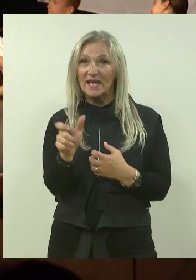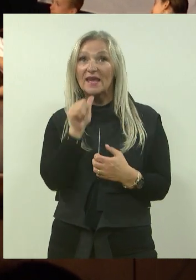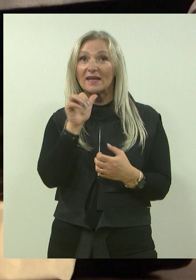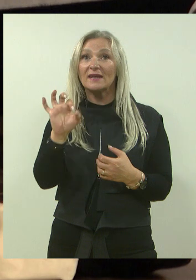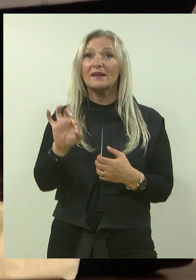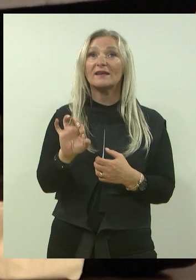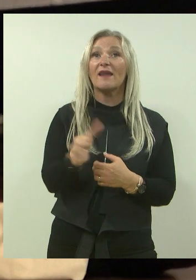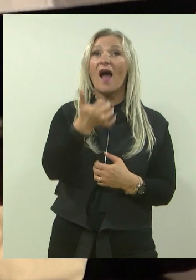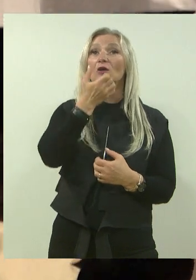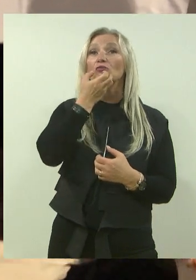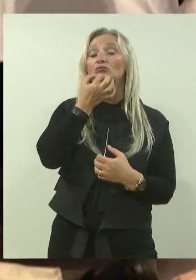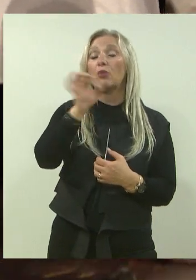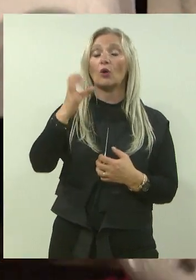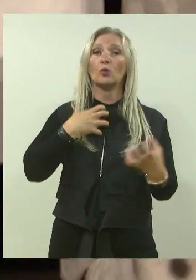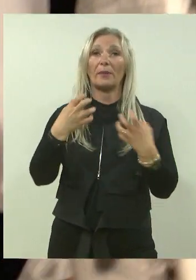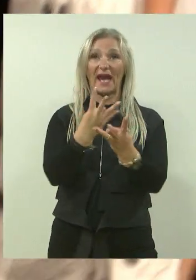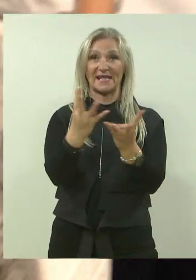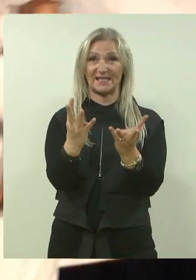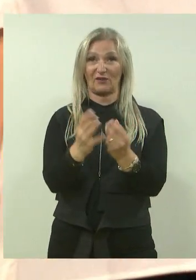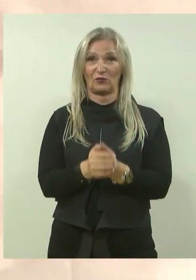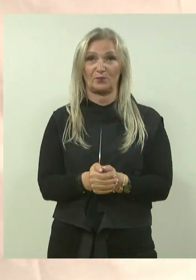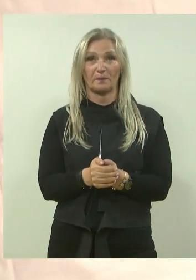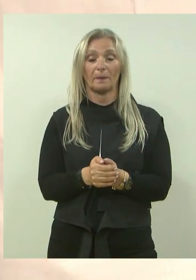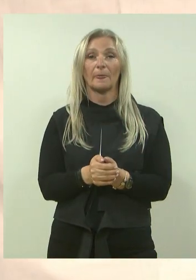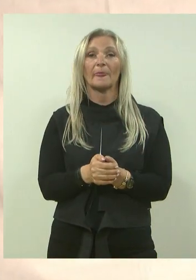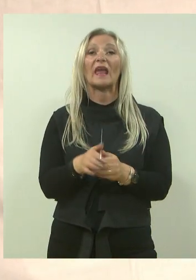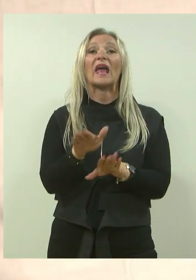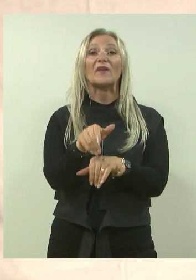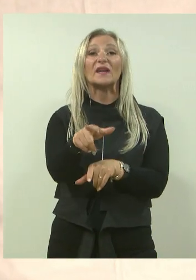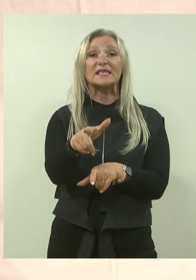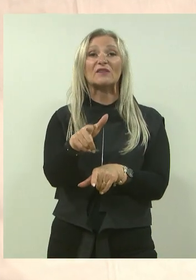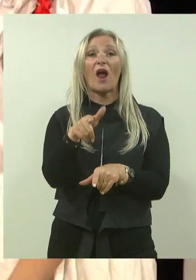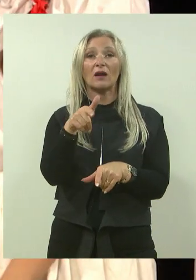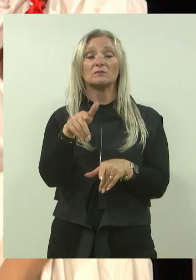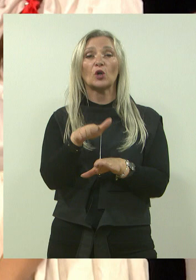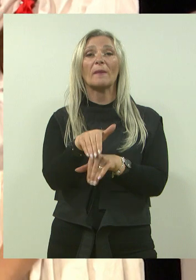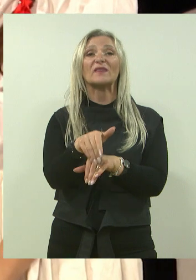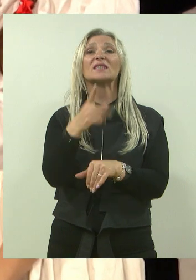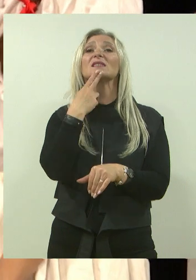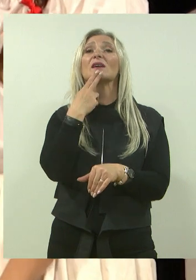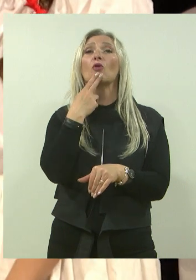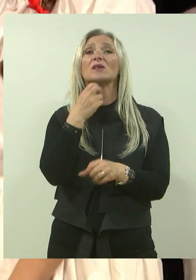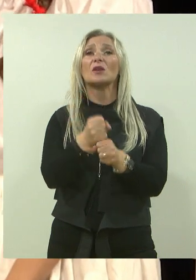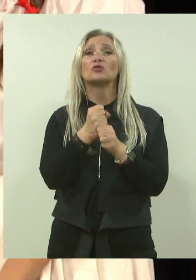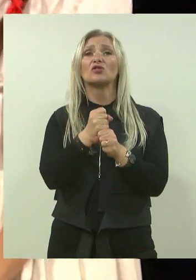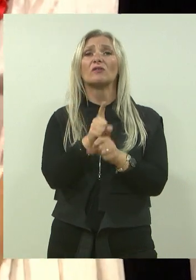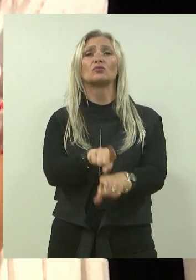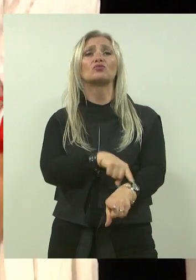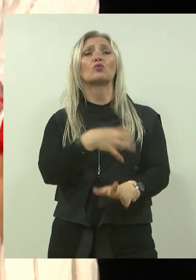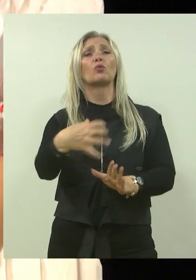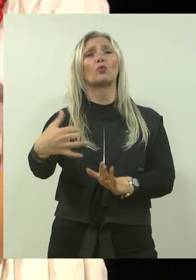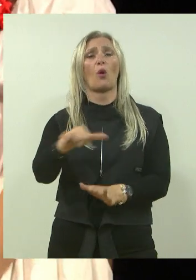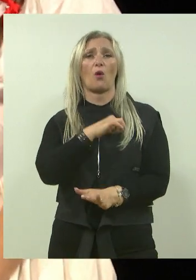onda predstavljati na državnoj smotri. Festival kazališnih amatera Međimurja manifestacija je koja se održava dugi niz